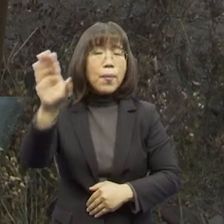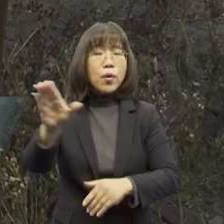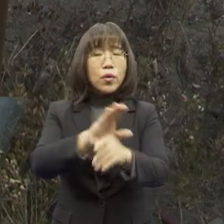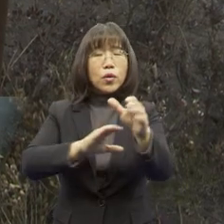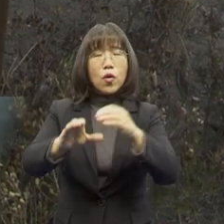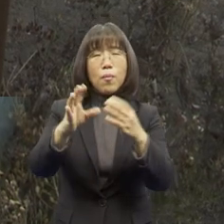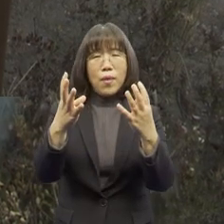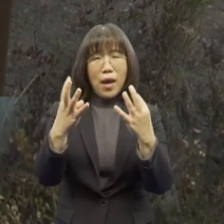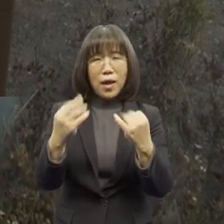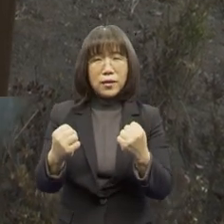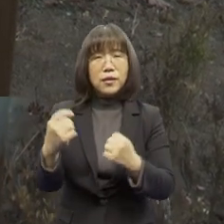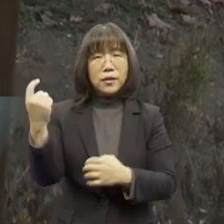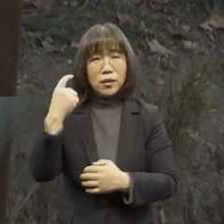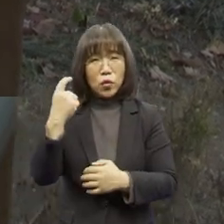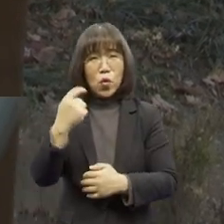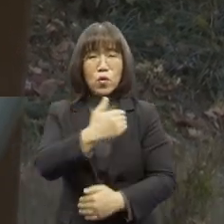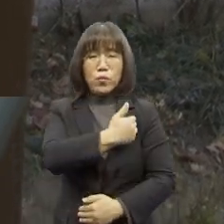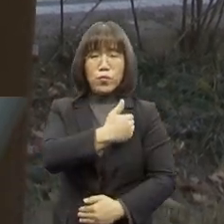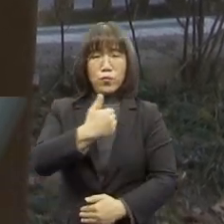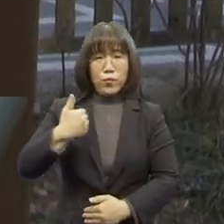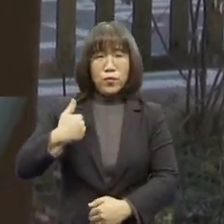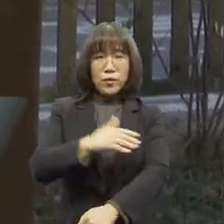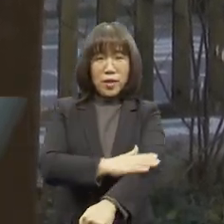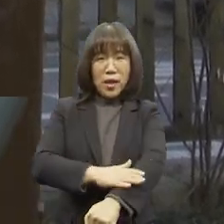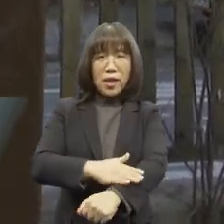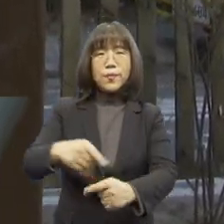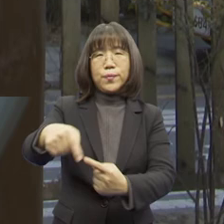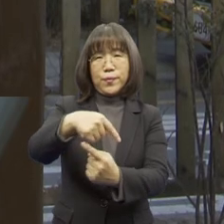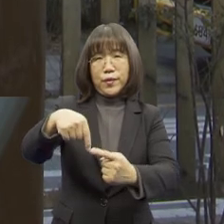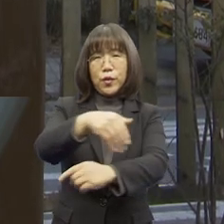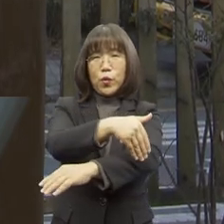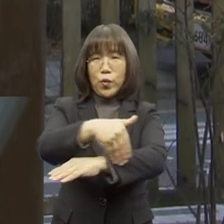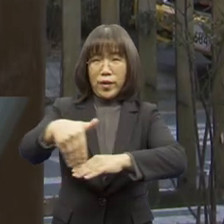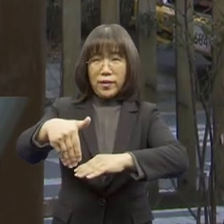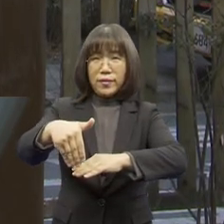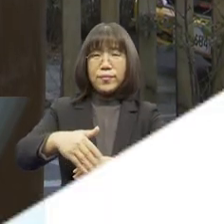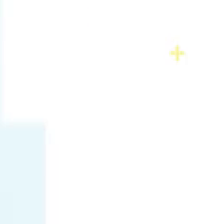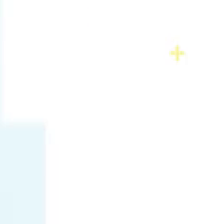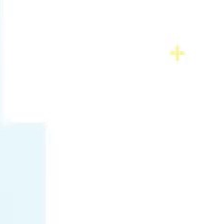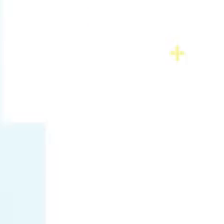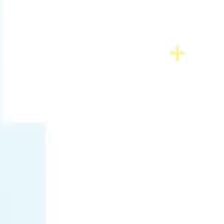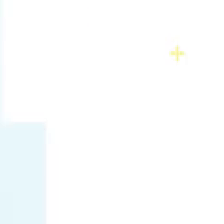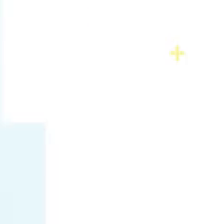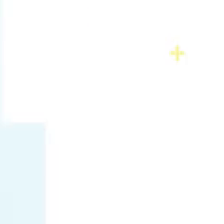이후에도 지속적인 주민들의 의견을 담아 내실 있는 게시판으로 관리할 예정입니다.